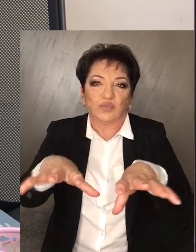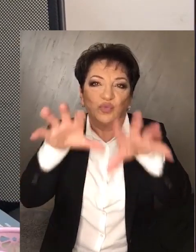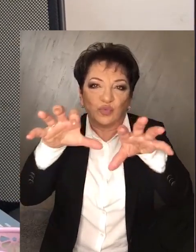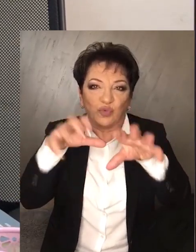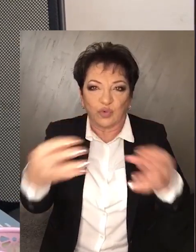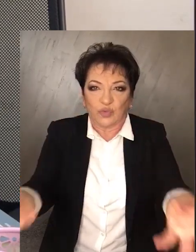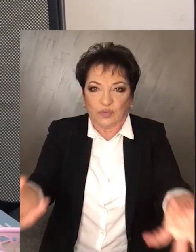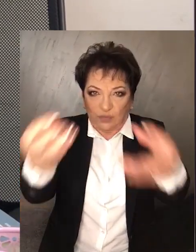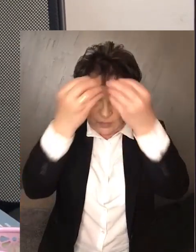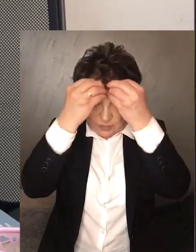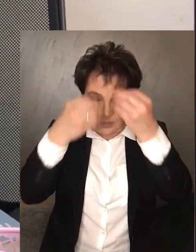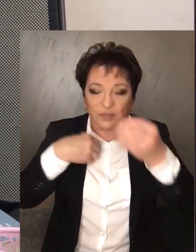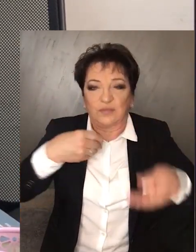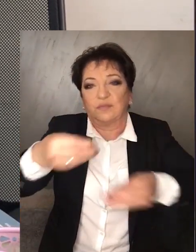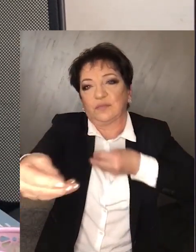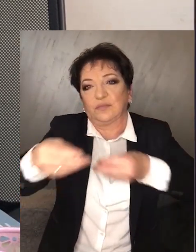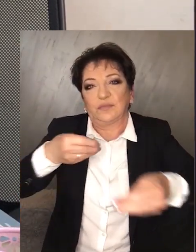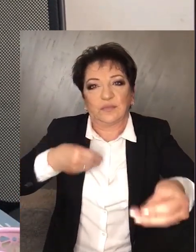Խուլ երեխաների,